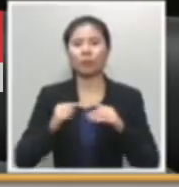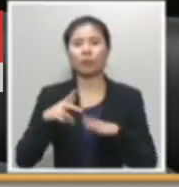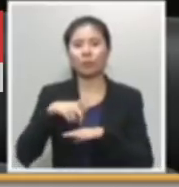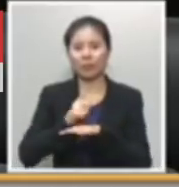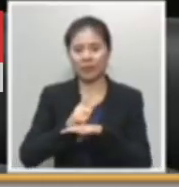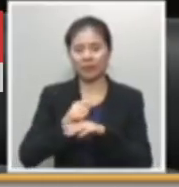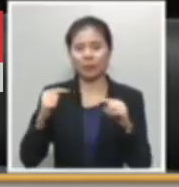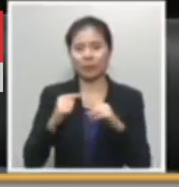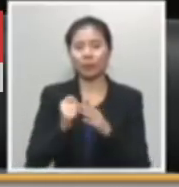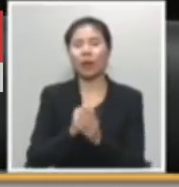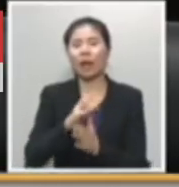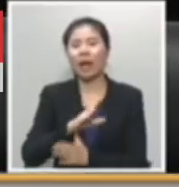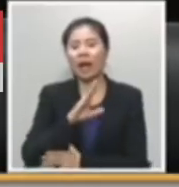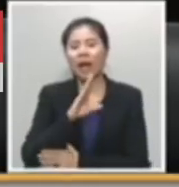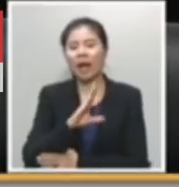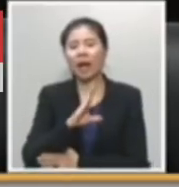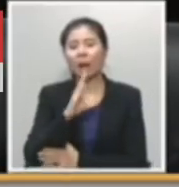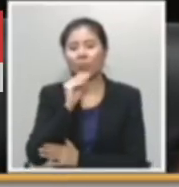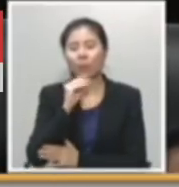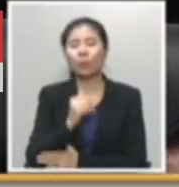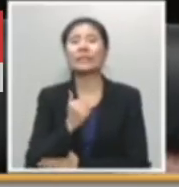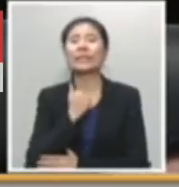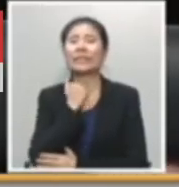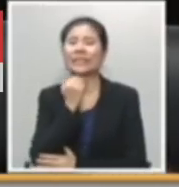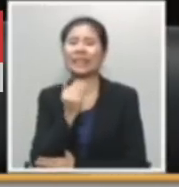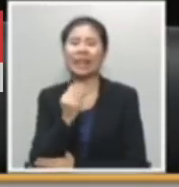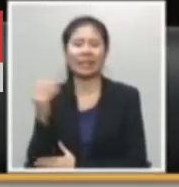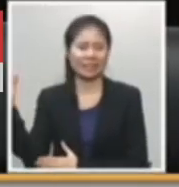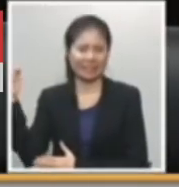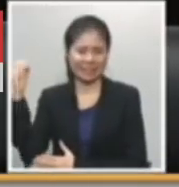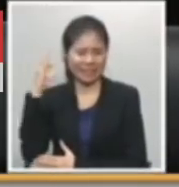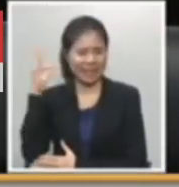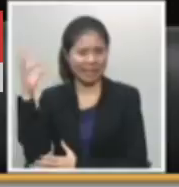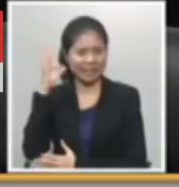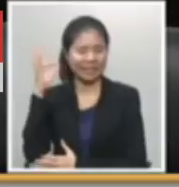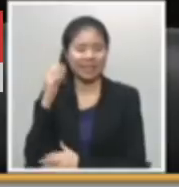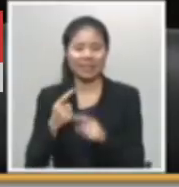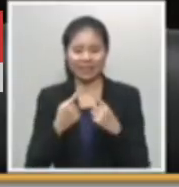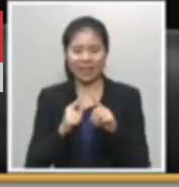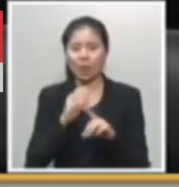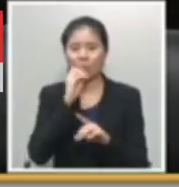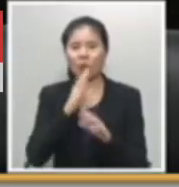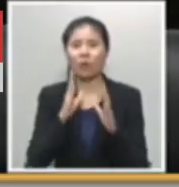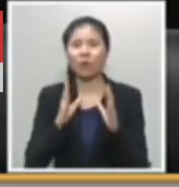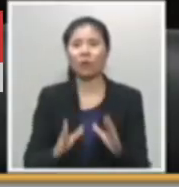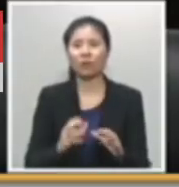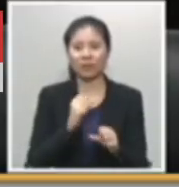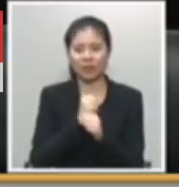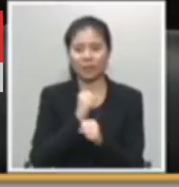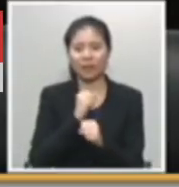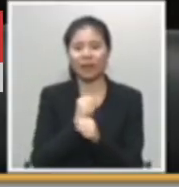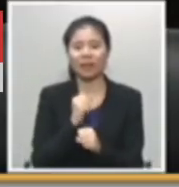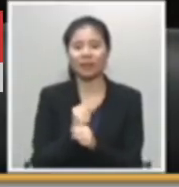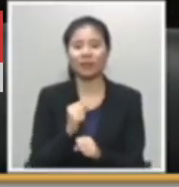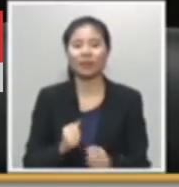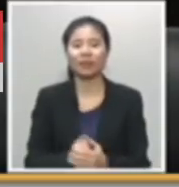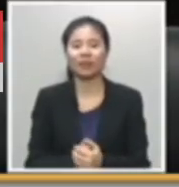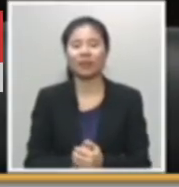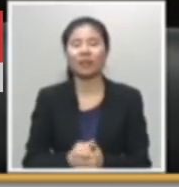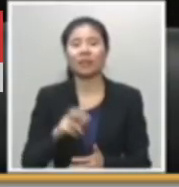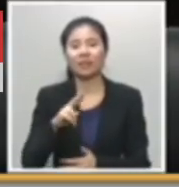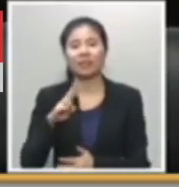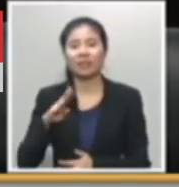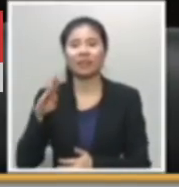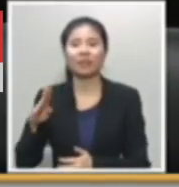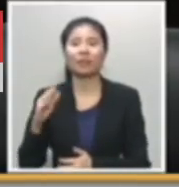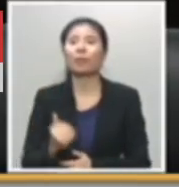การห้ามพูดเสียงดังนะห้ามไม่ได้แต่ท่านประธานสภาสามารถบอกเจ้าหน้าที่สภานะครับเรื่องระบบซาว